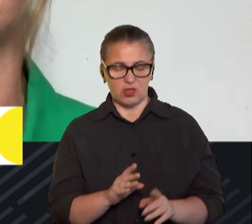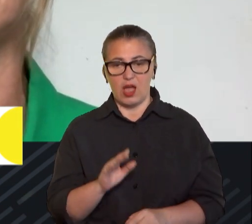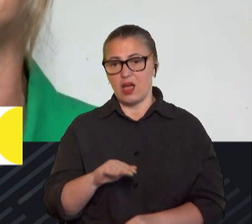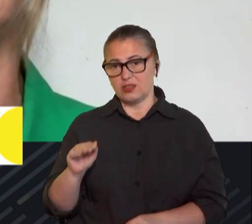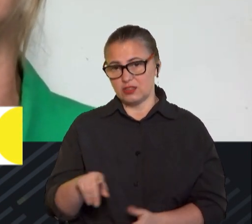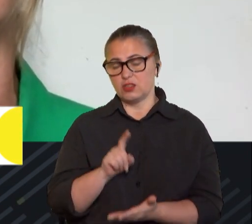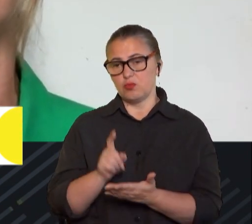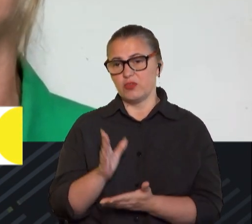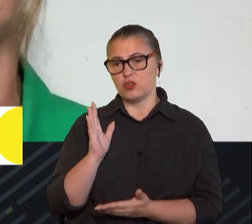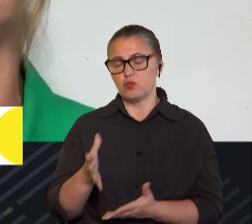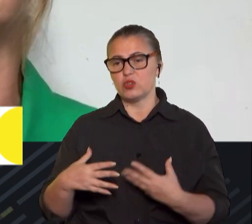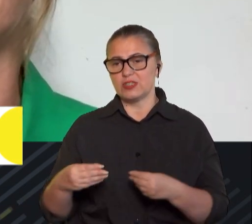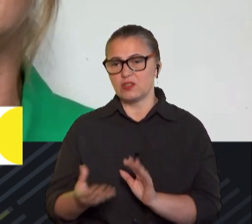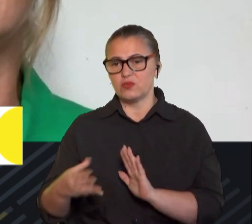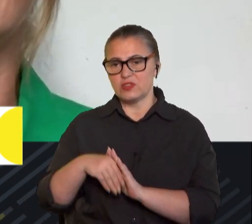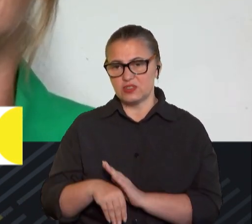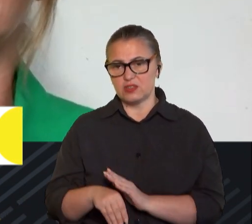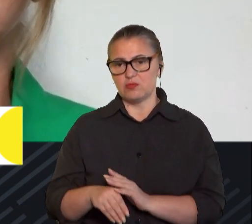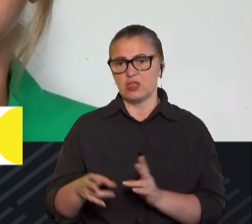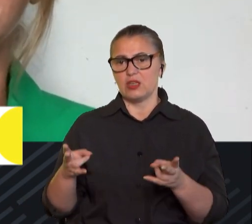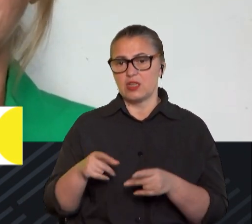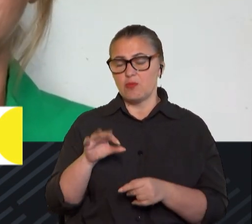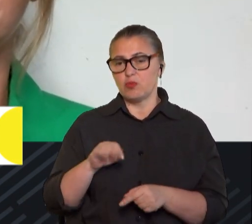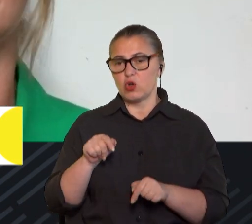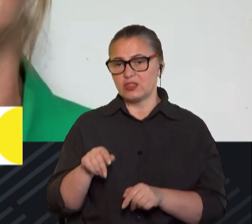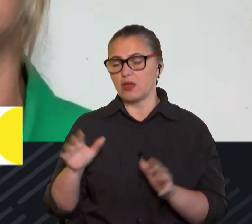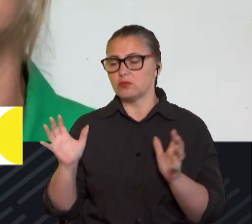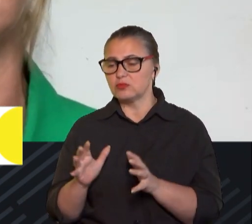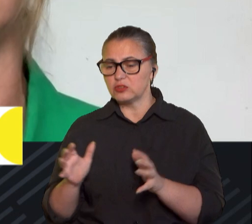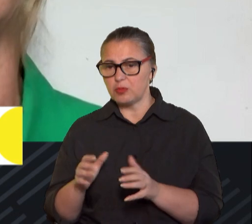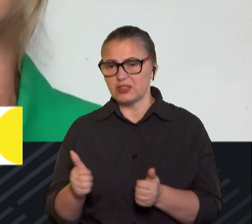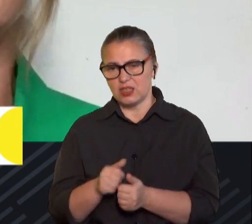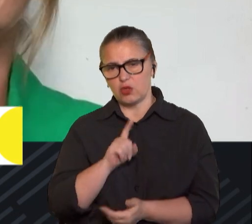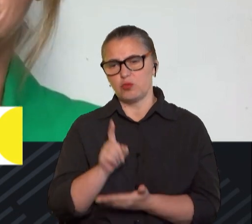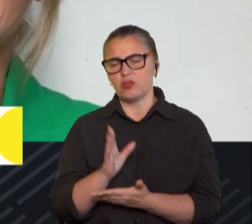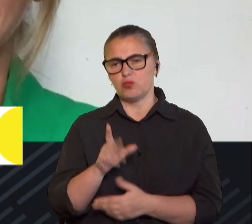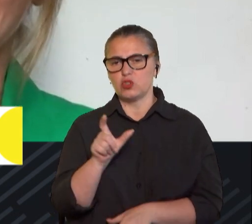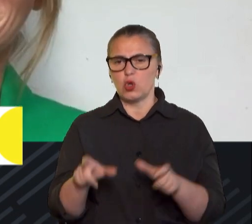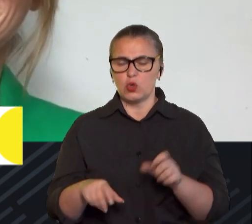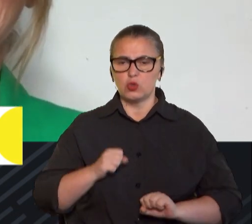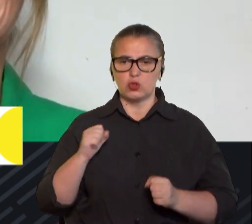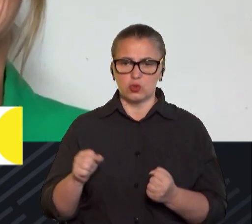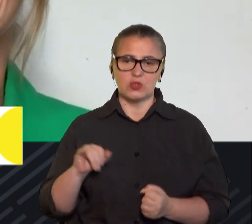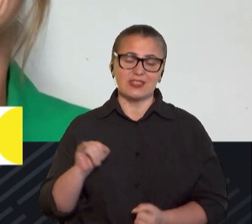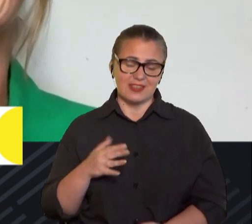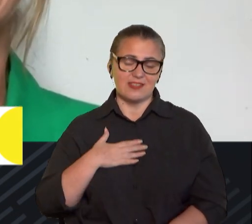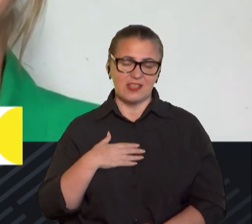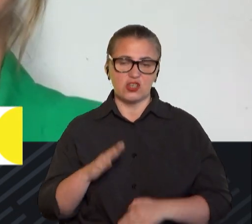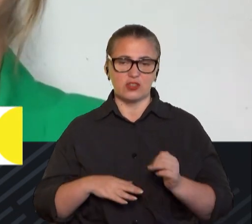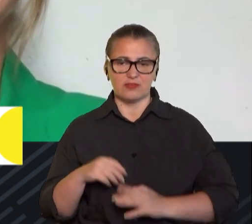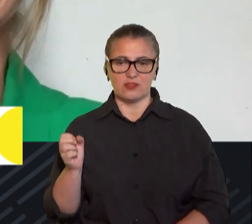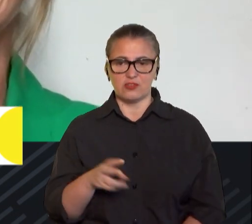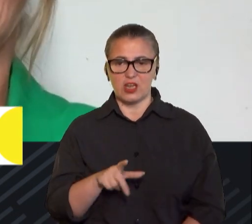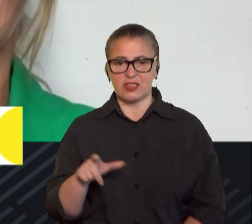мають перебувати в сім'ї, про них мають дбати, поруч з ними мають бути люди, друзі і фахівці Save Ukraine також.